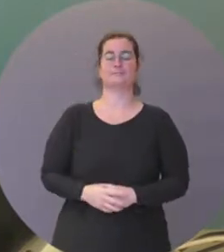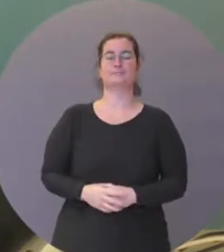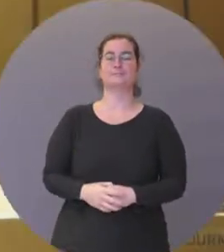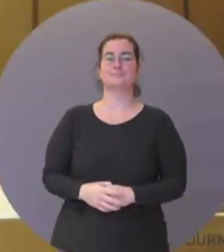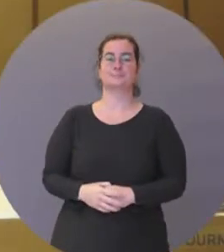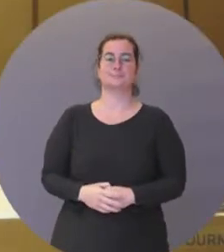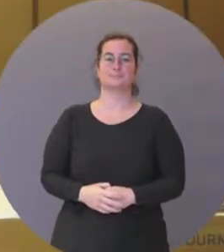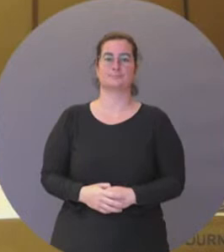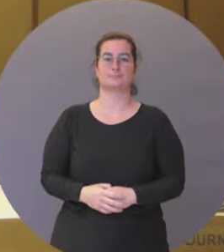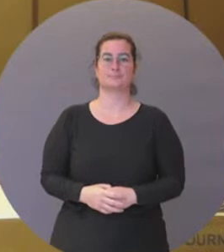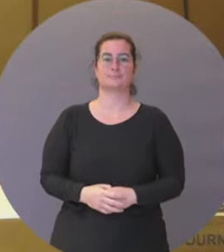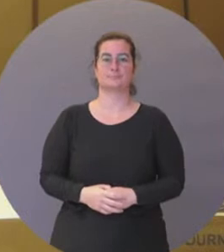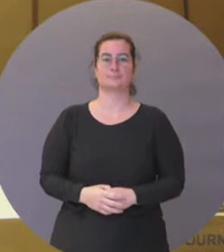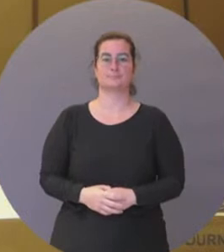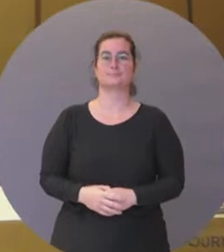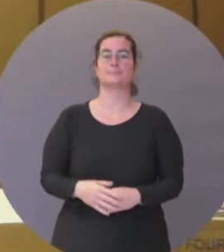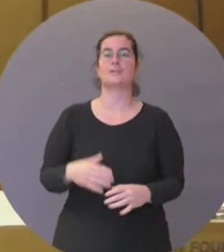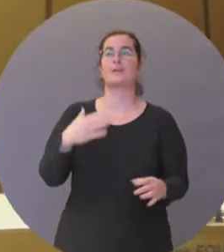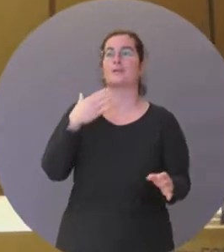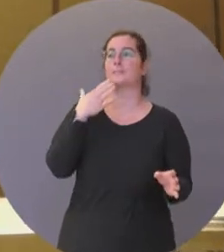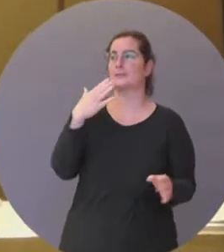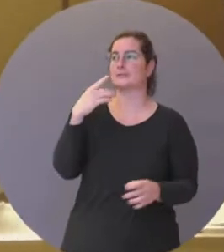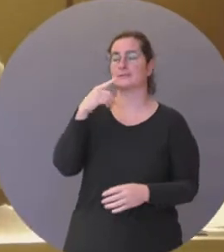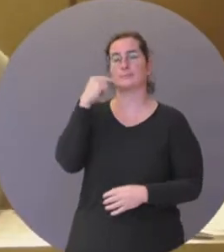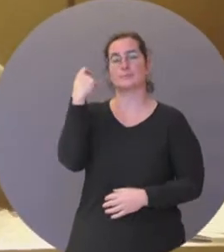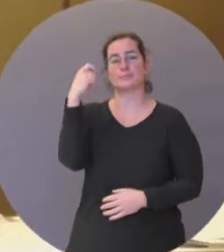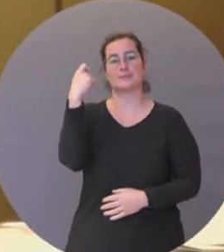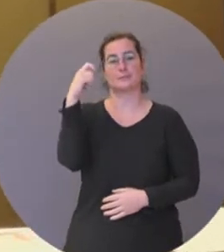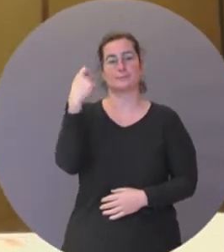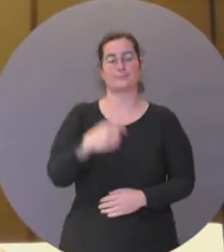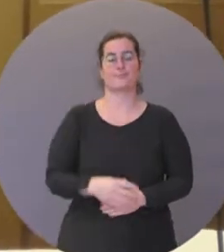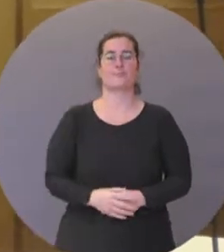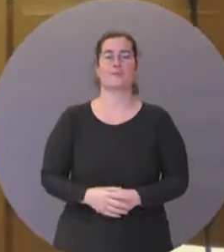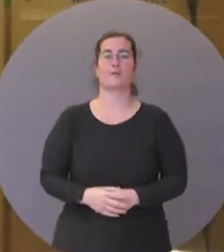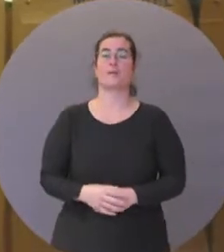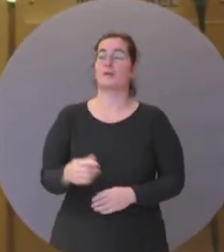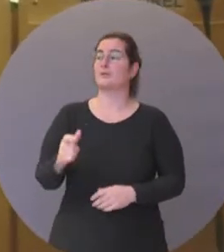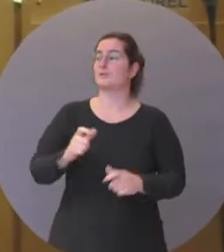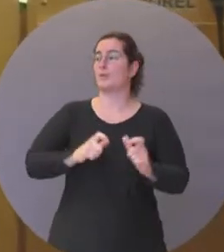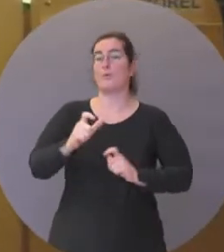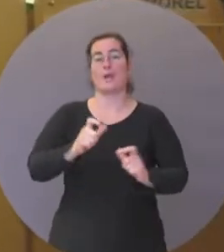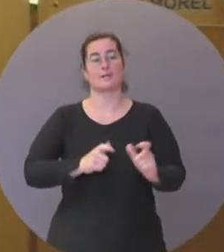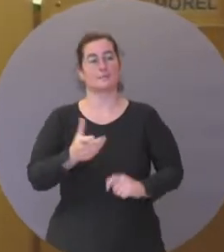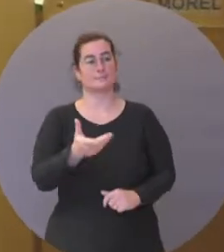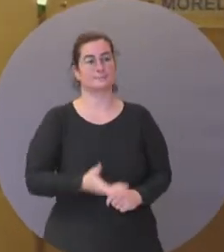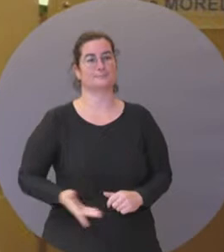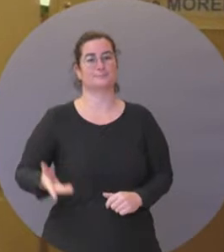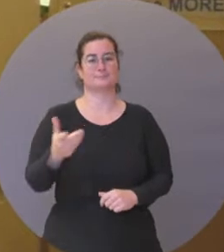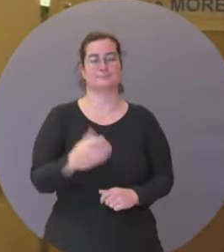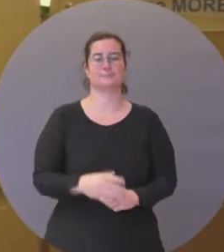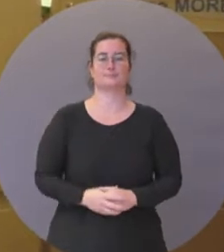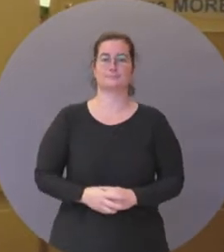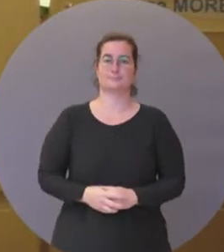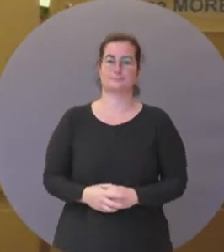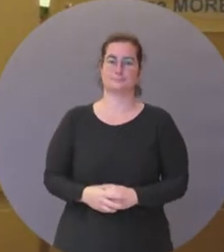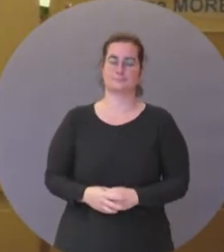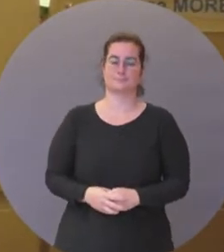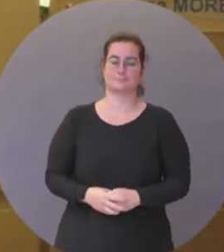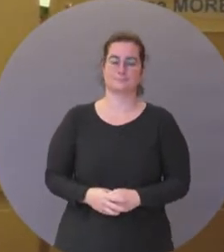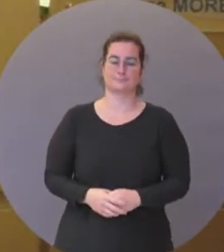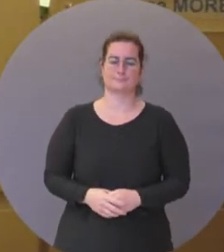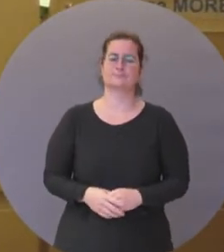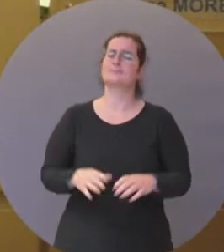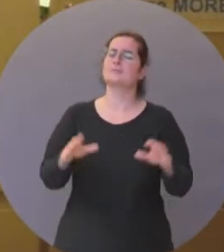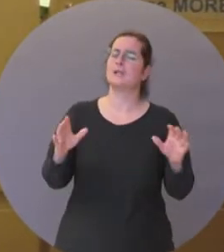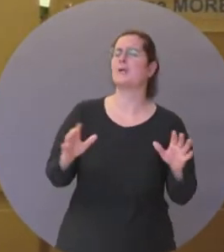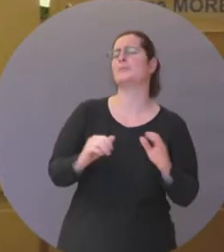merci monsieur le Président chers collègues Dominique sans négliger les conséquences lourdes que